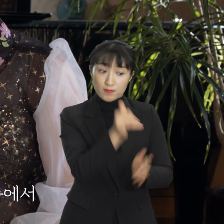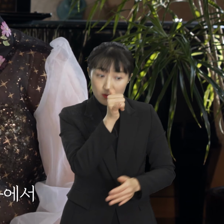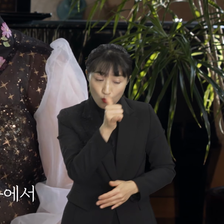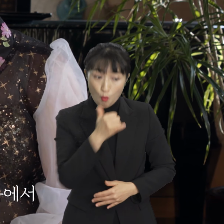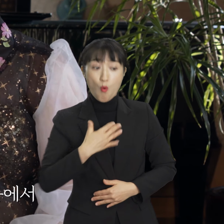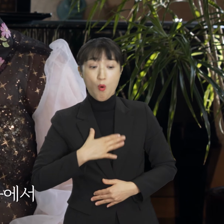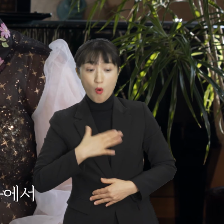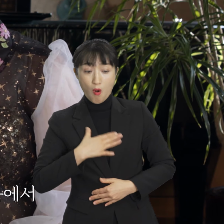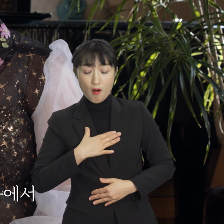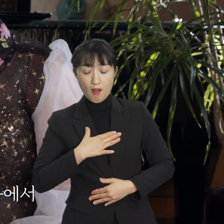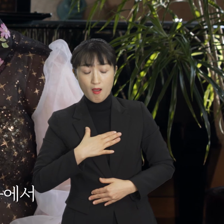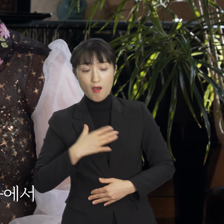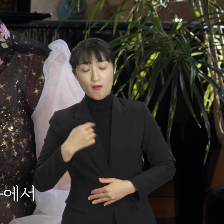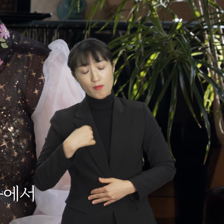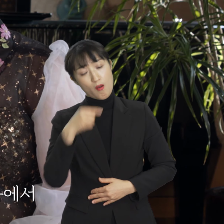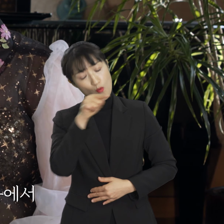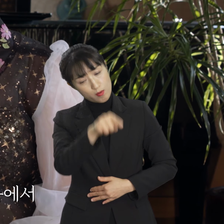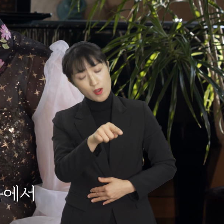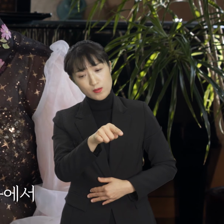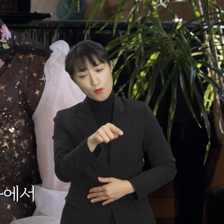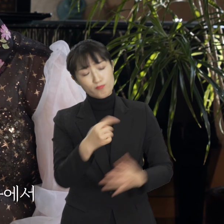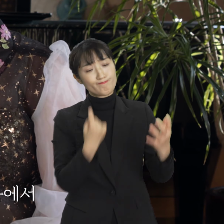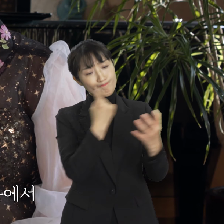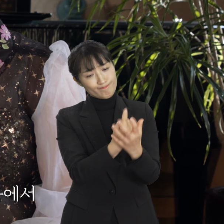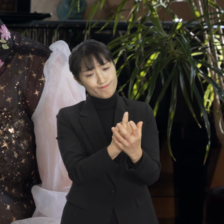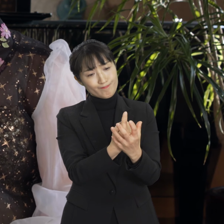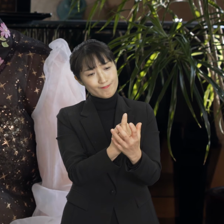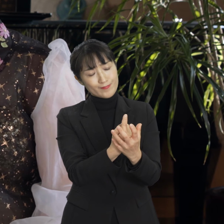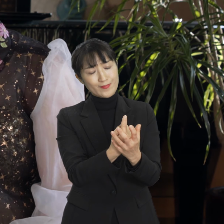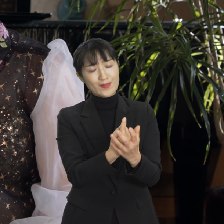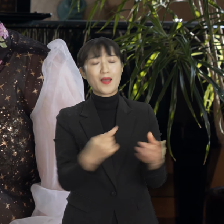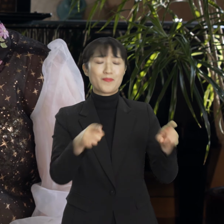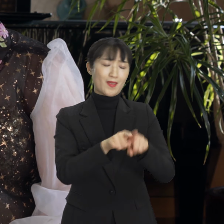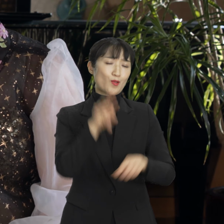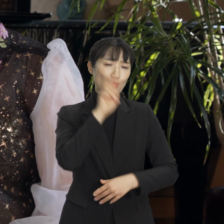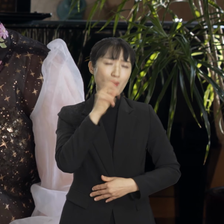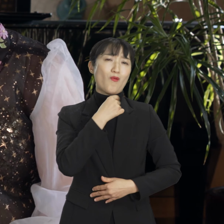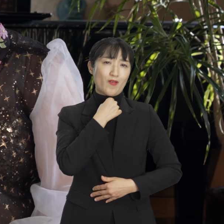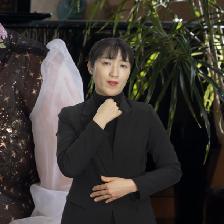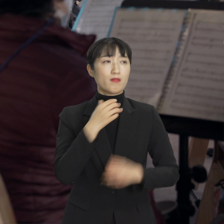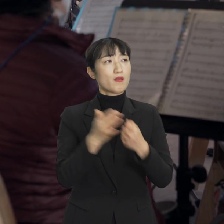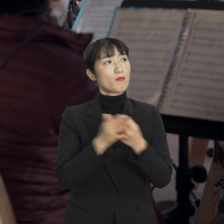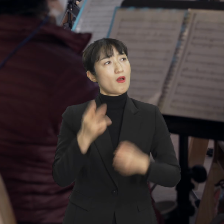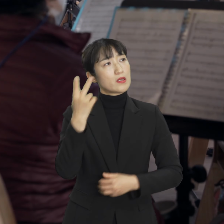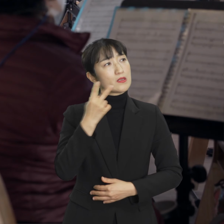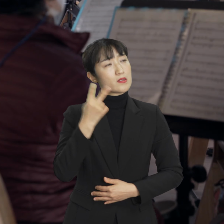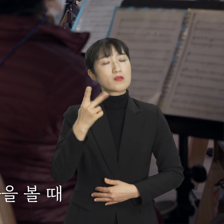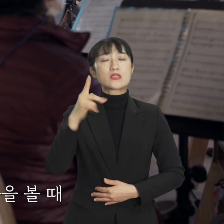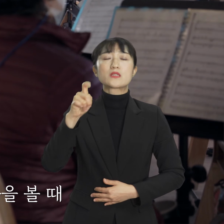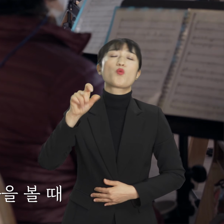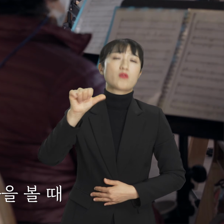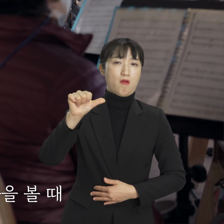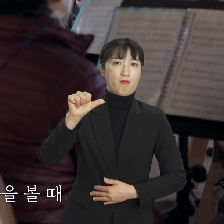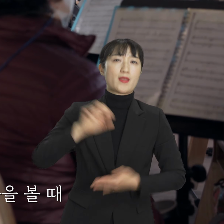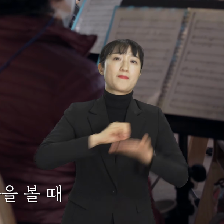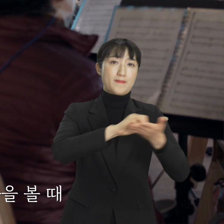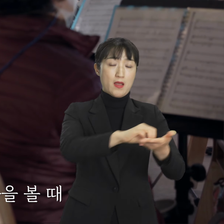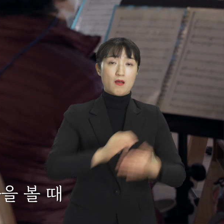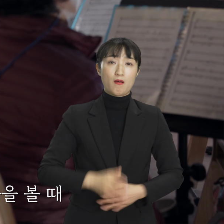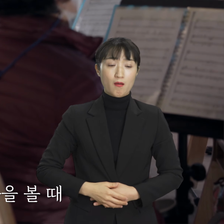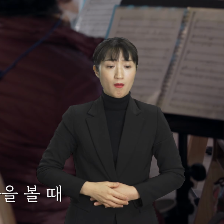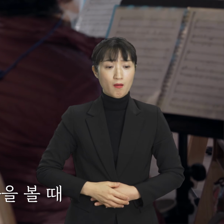가서 봉사하면 좋겠다 함께하면 좋겠다 하는 마음에서 2015년도에 아마 들어갔던 거 같아요 어려우신